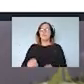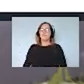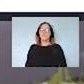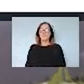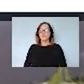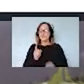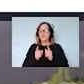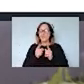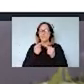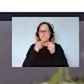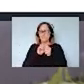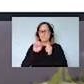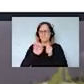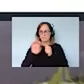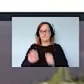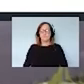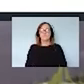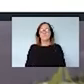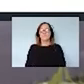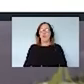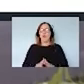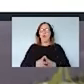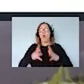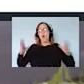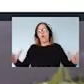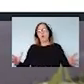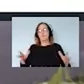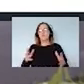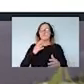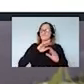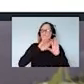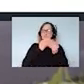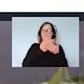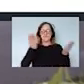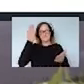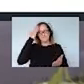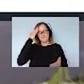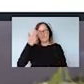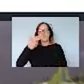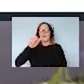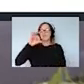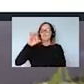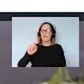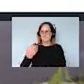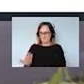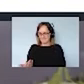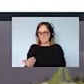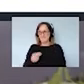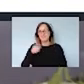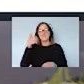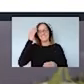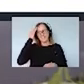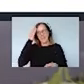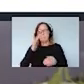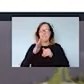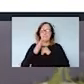to jeszcze szybko wrzucę. Ogromny, o którym wszyscy świetnie wiemy, to są zasoby NASA i najczęściej je możemy znać z takich bardzo